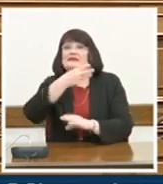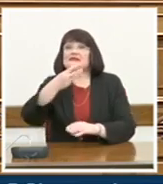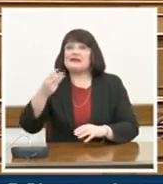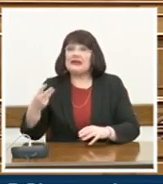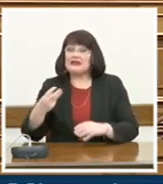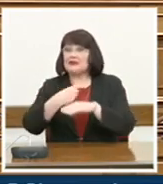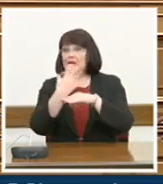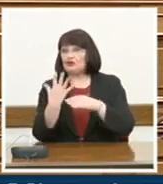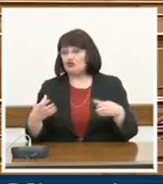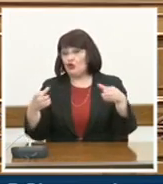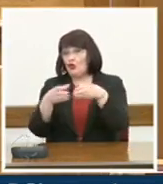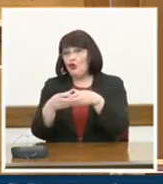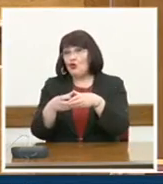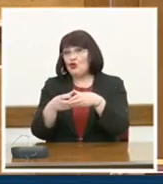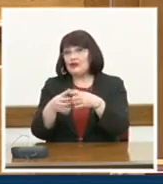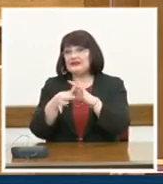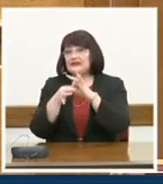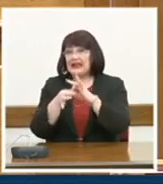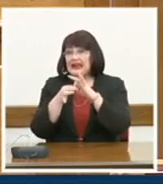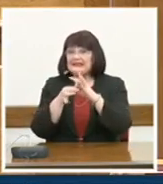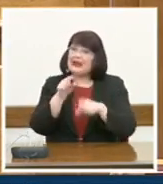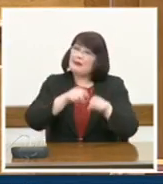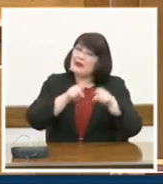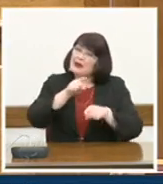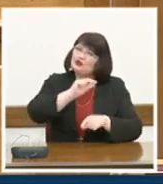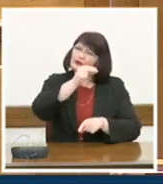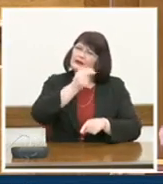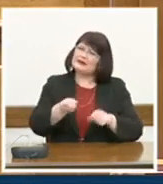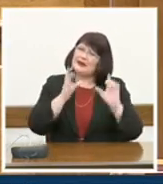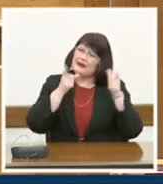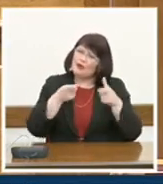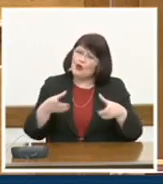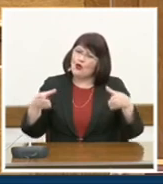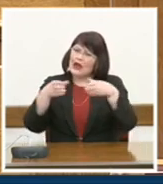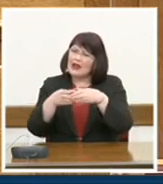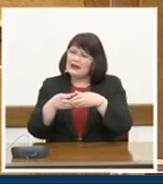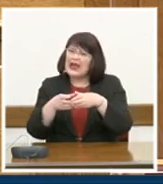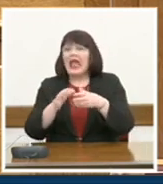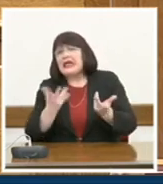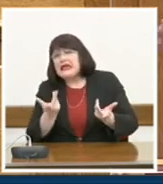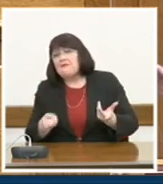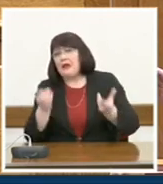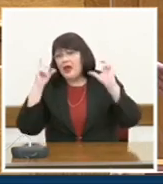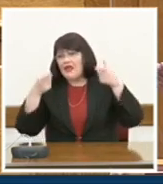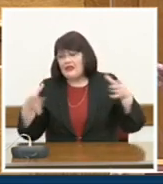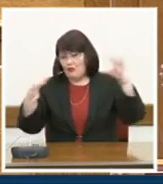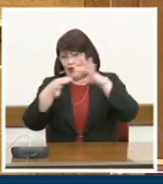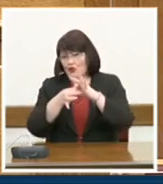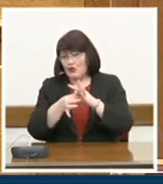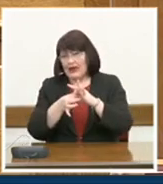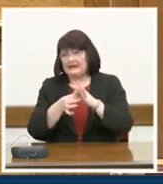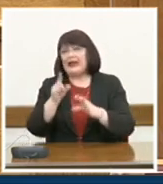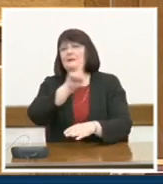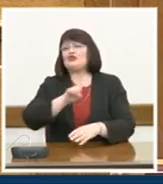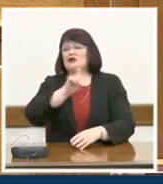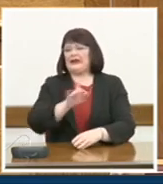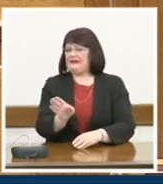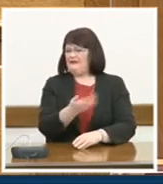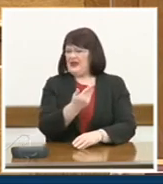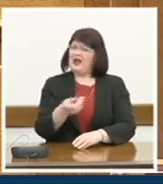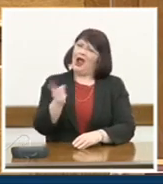ΠΑΣΟΚ με τμήματα της Νέας Δημοκρατίας ή και με την ίδια τη Νέα Δημοκρατία χωρίς το Μητσοτάκη.